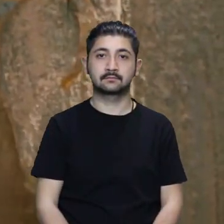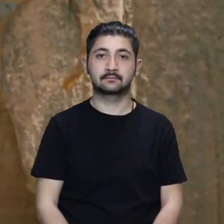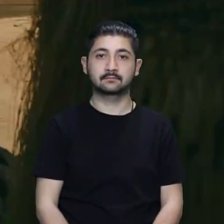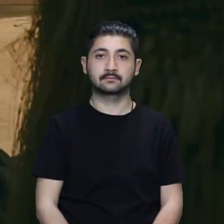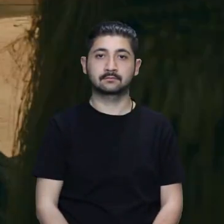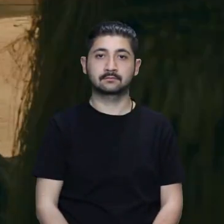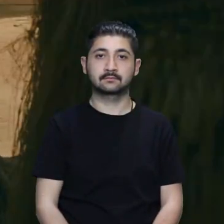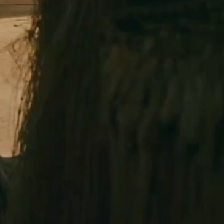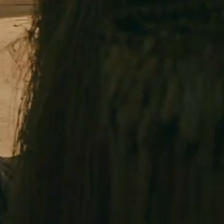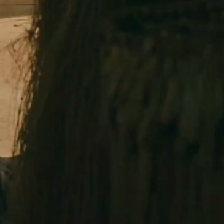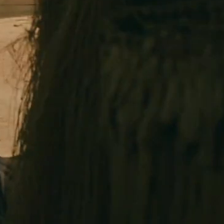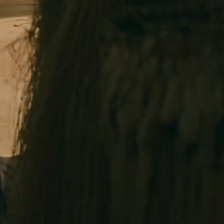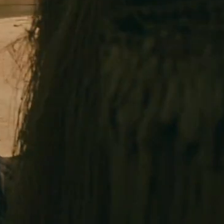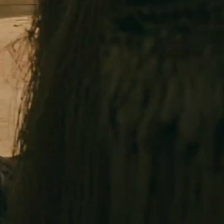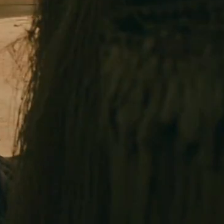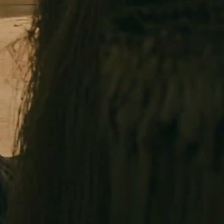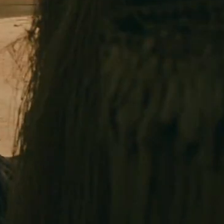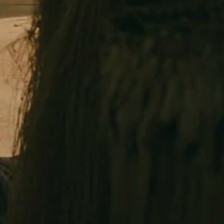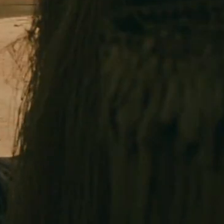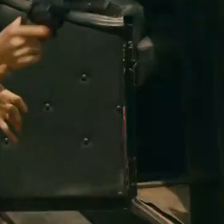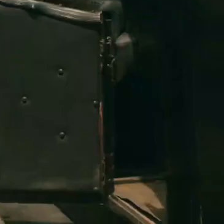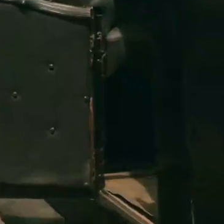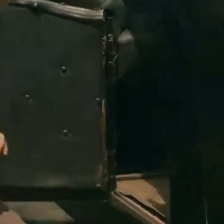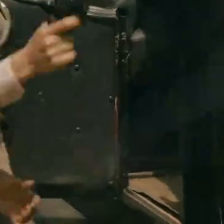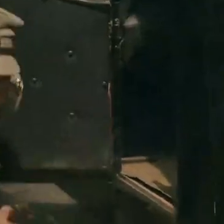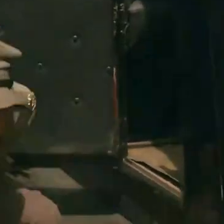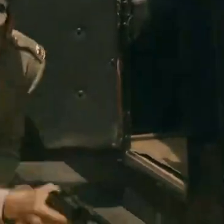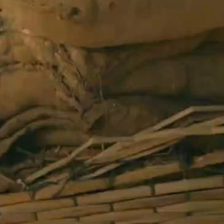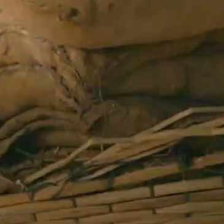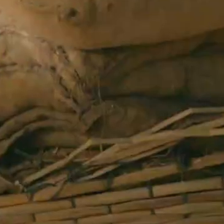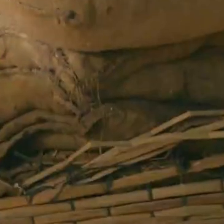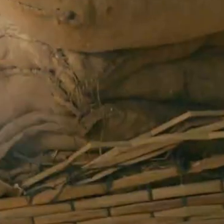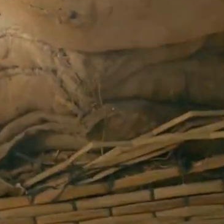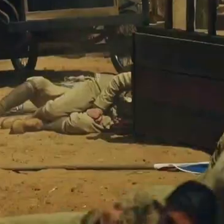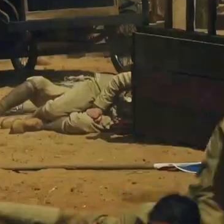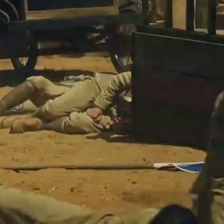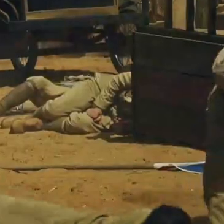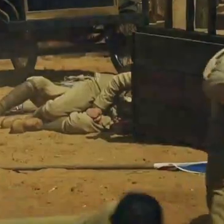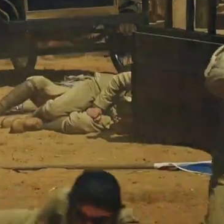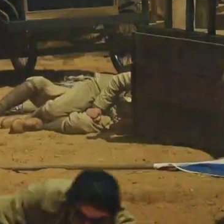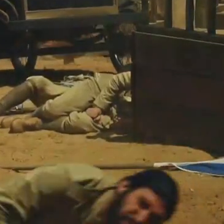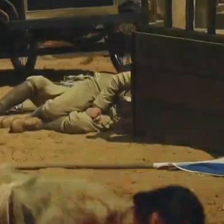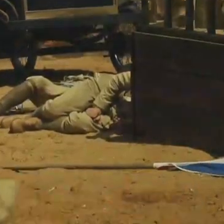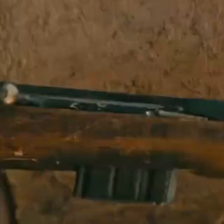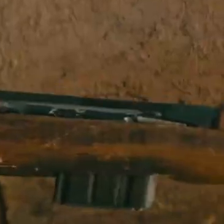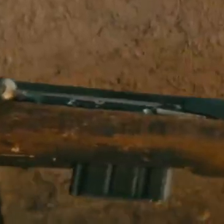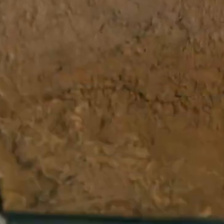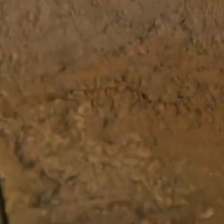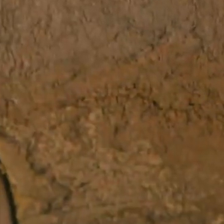Ali temelli kapının tam karşısında bulunan dükkanda kalabalık bir grup İngiliz de o tarafa ateş ediyor.